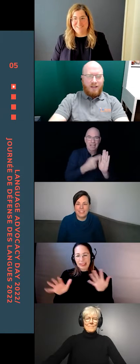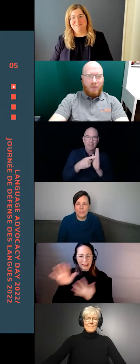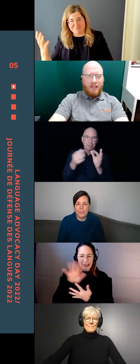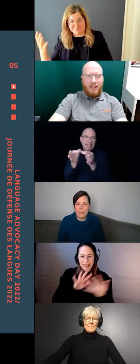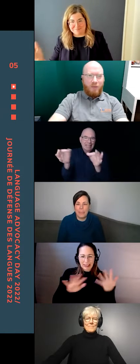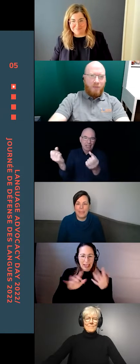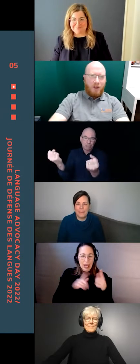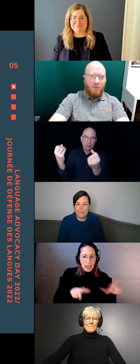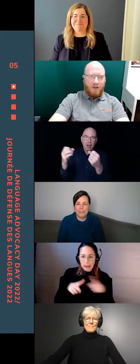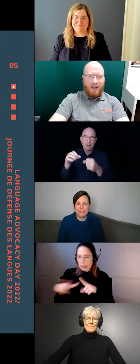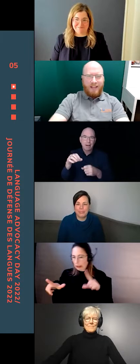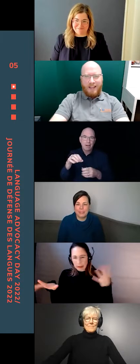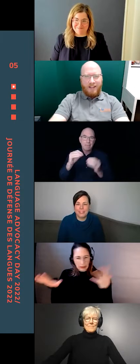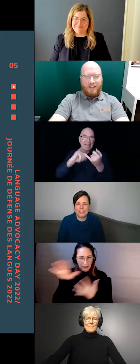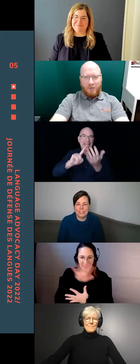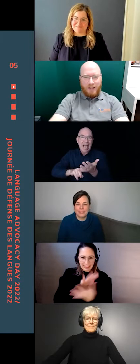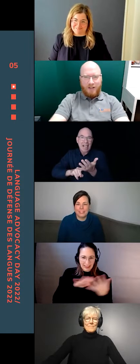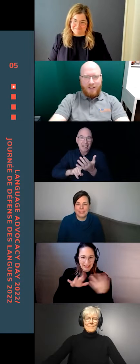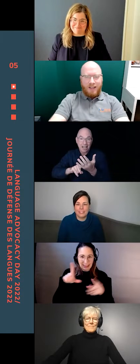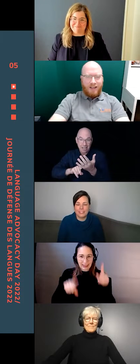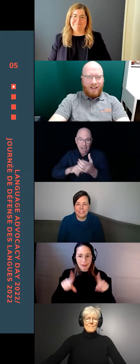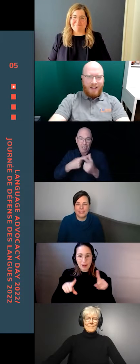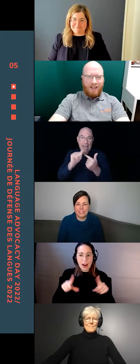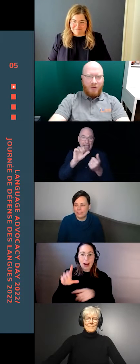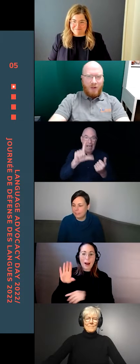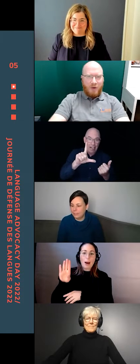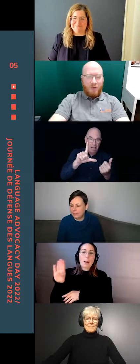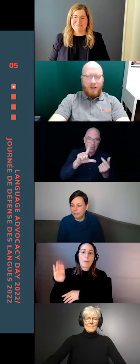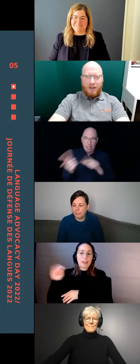des fois, je faisais de la confusion entre deux langues.